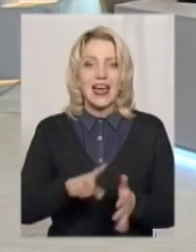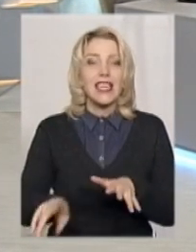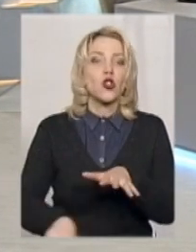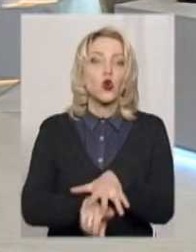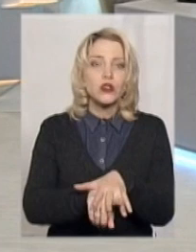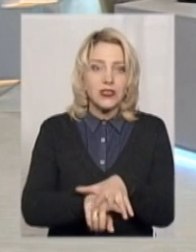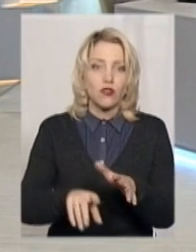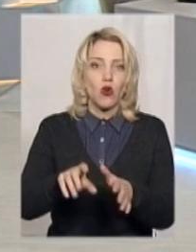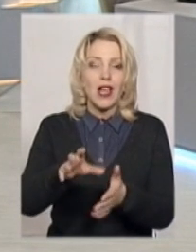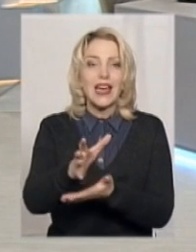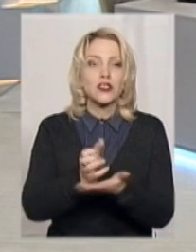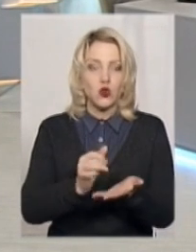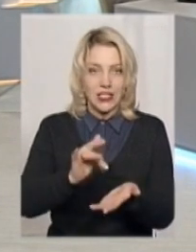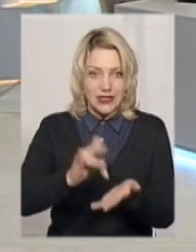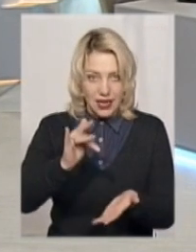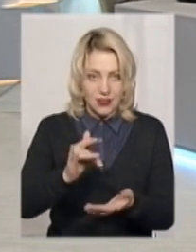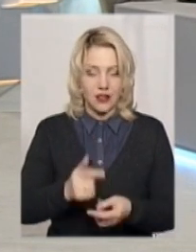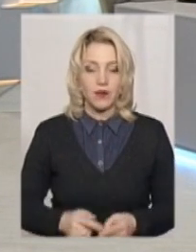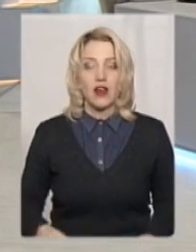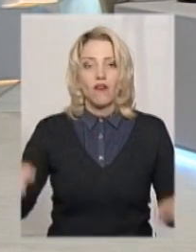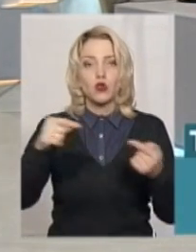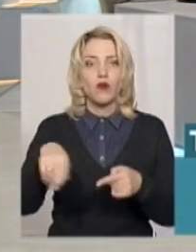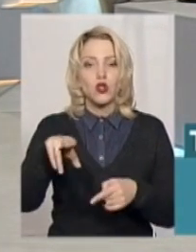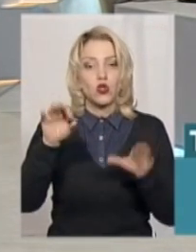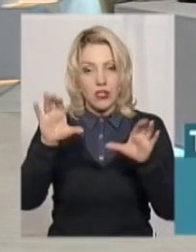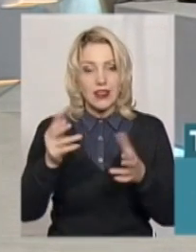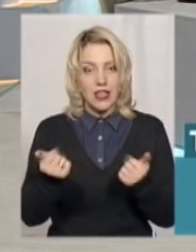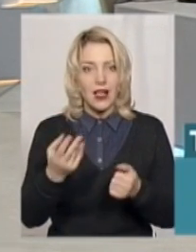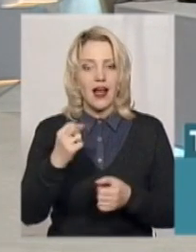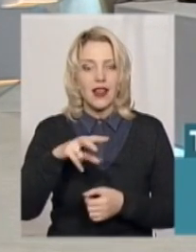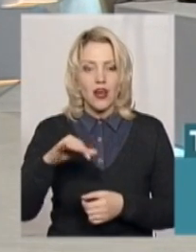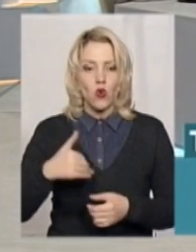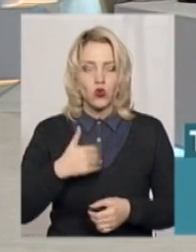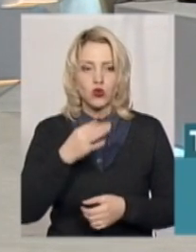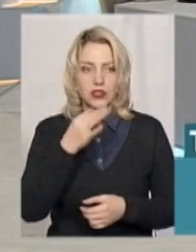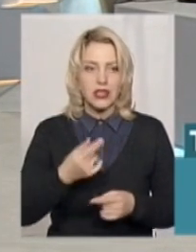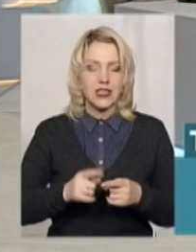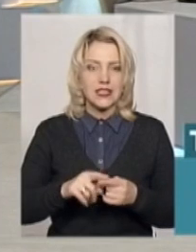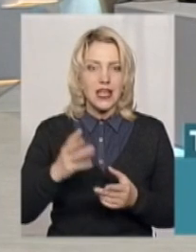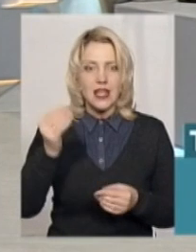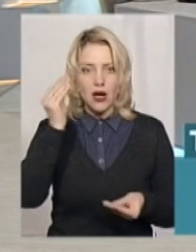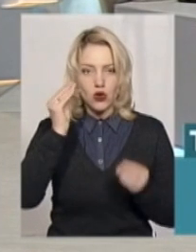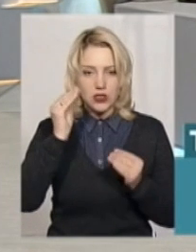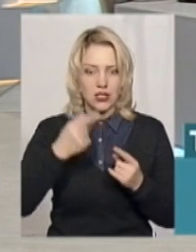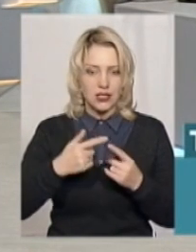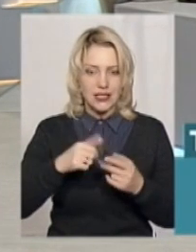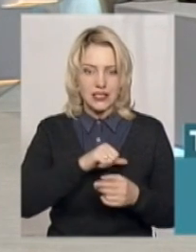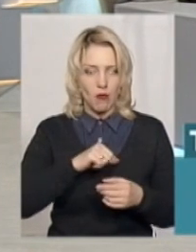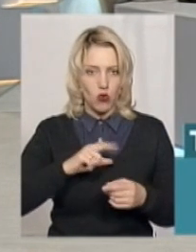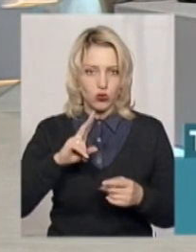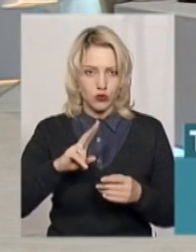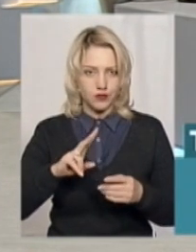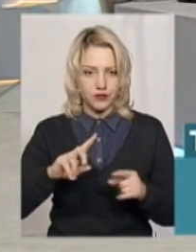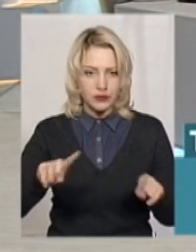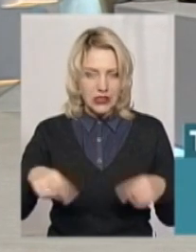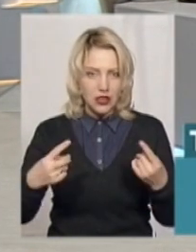центр. Ну, відповідно до законодавства, так, але хочу сказати, що це на розсуд засновника і що